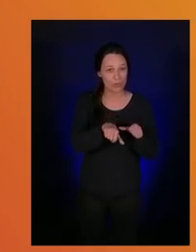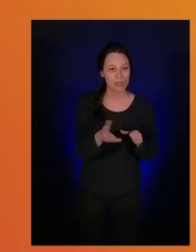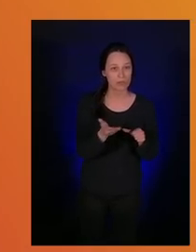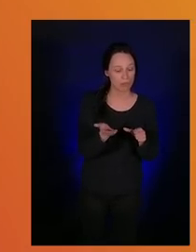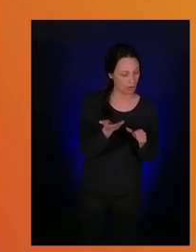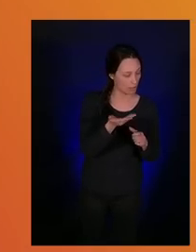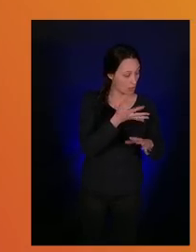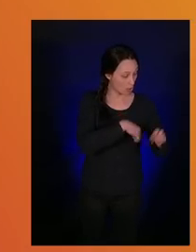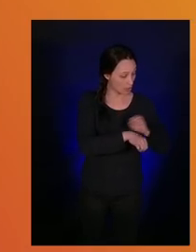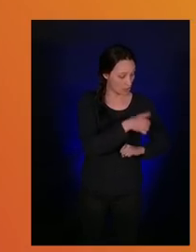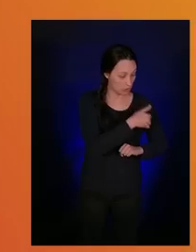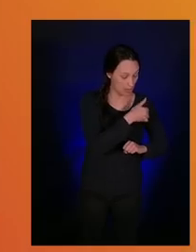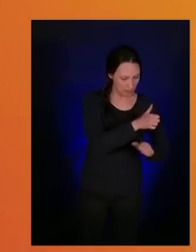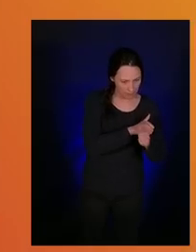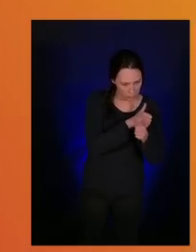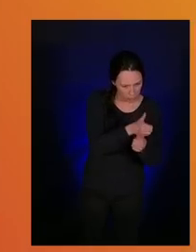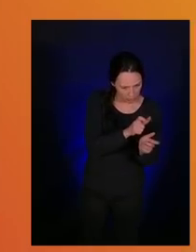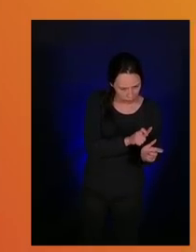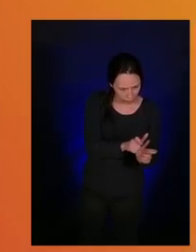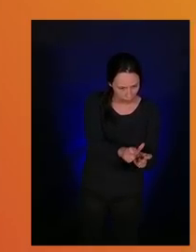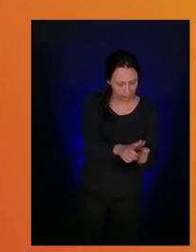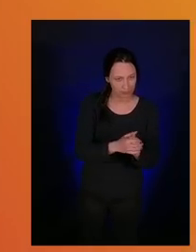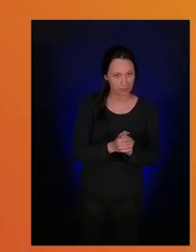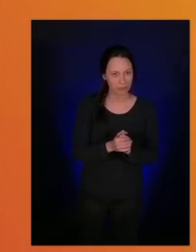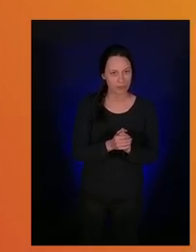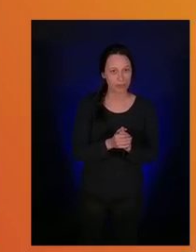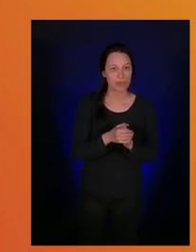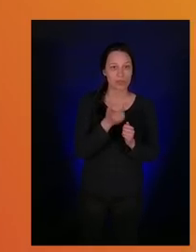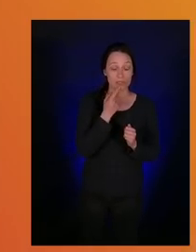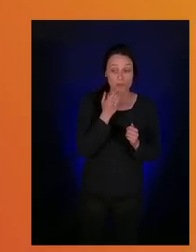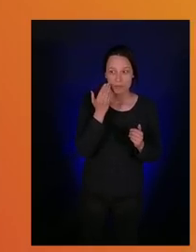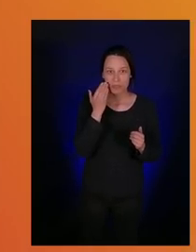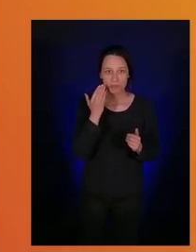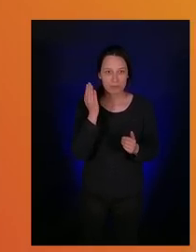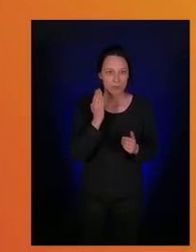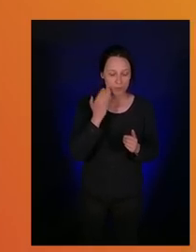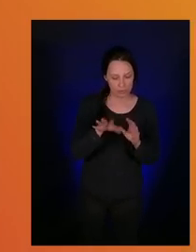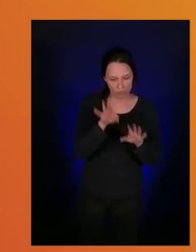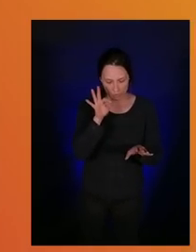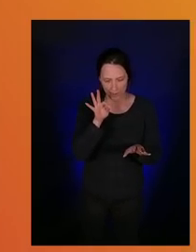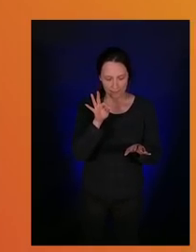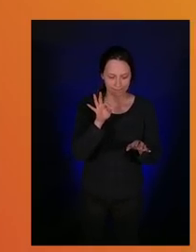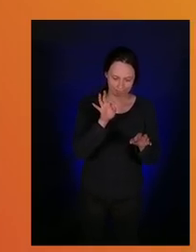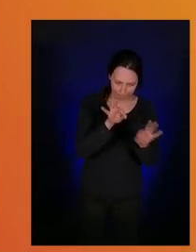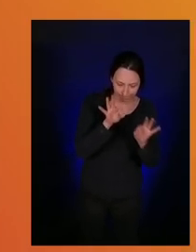adopté. Cela permet, le cas échéant, de pouvoir faire des choix et de redéfinir les priorités.